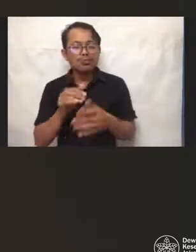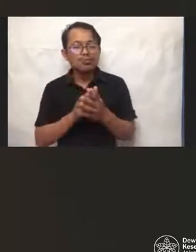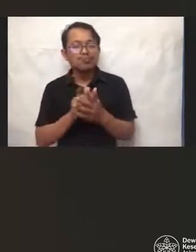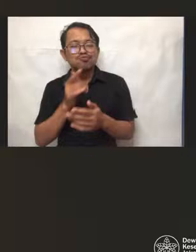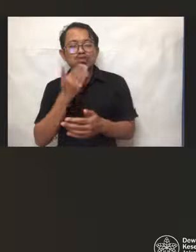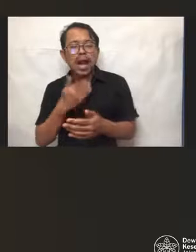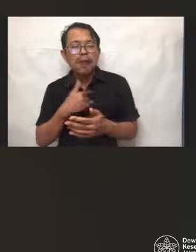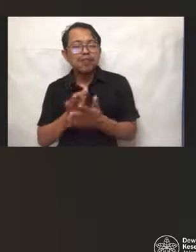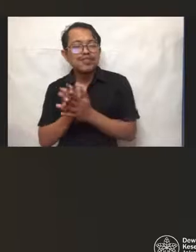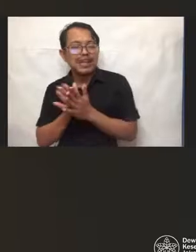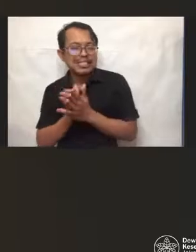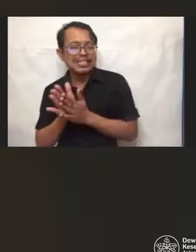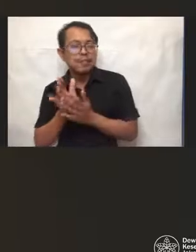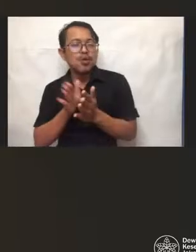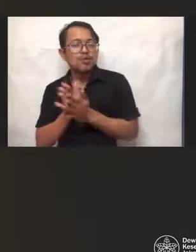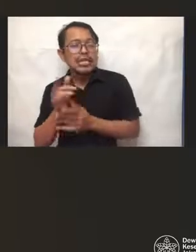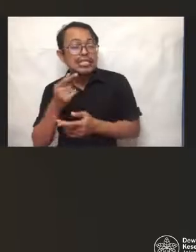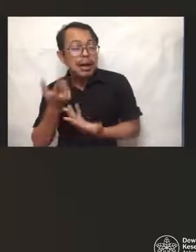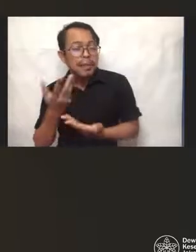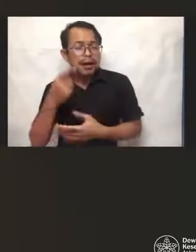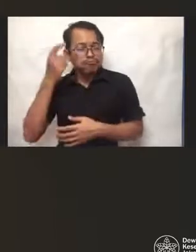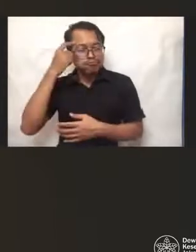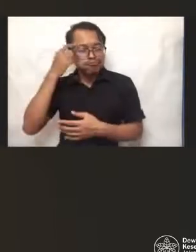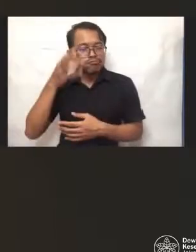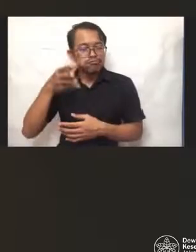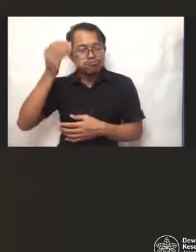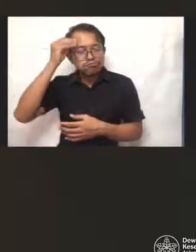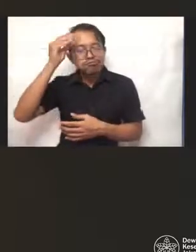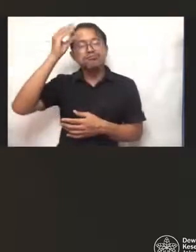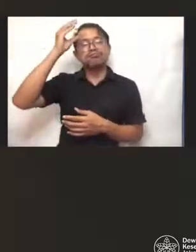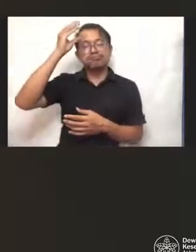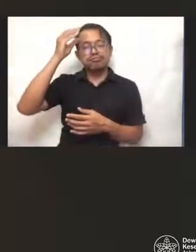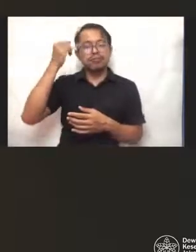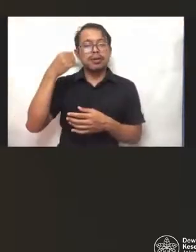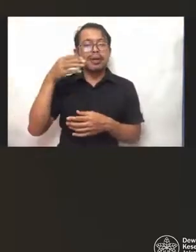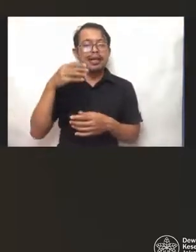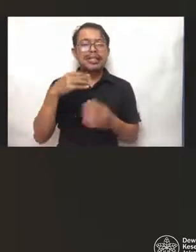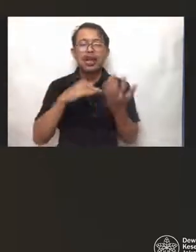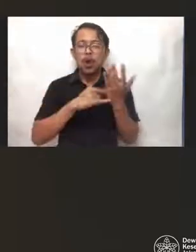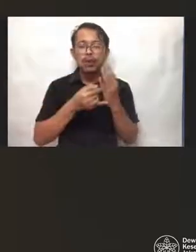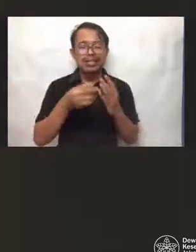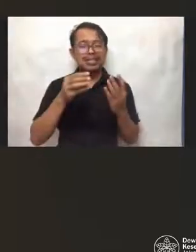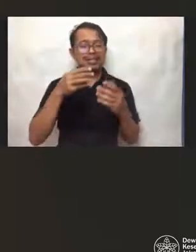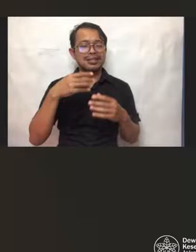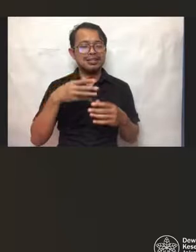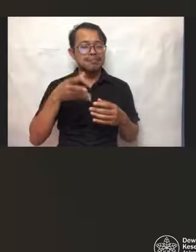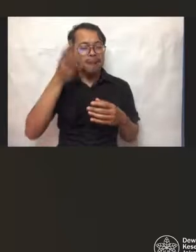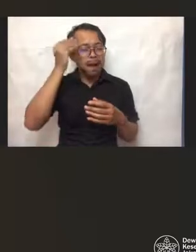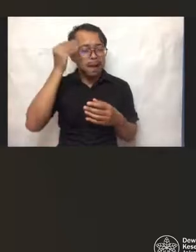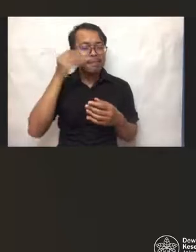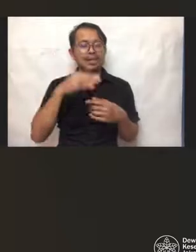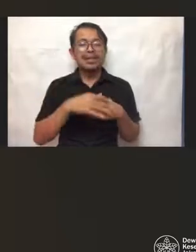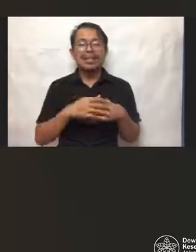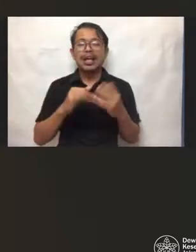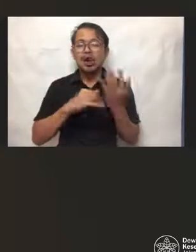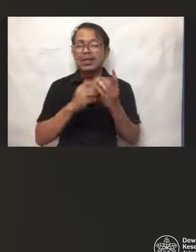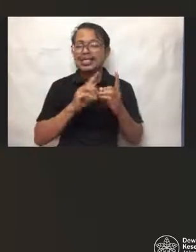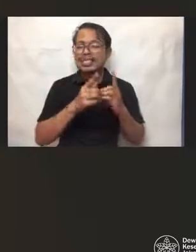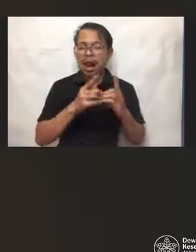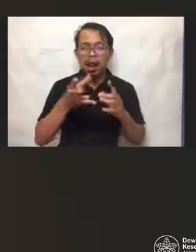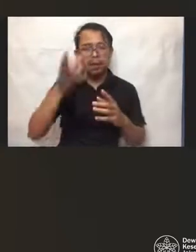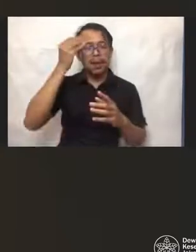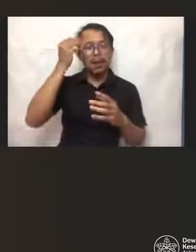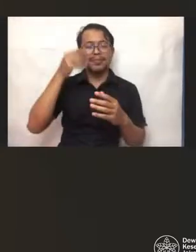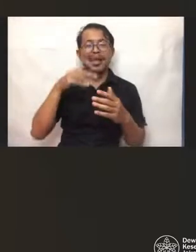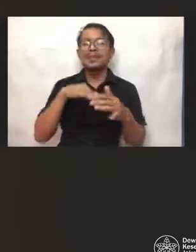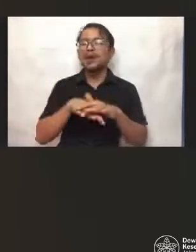keunggulan dalam bidang ilmu pengetahuan, dalam bidang sains, dalam bidang teknologi, termasuk teknologi digital, dan juga dalam bidang